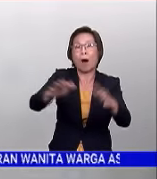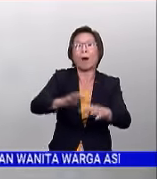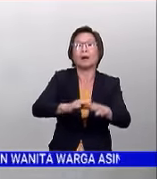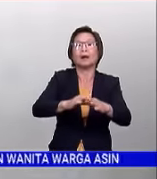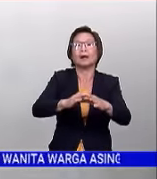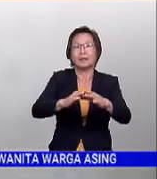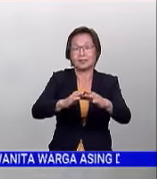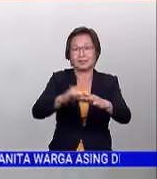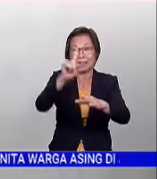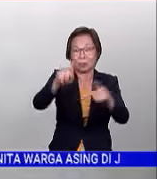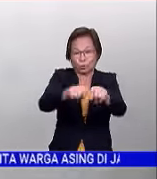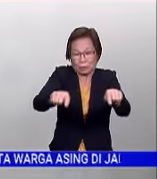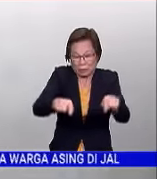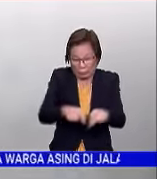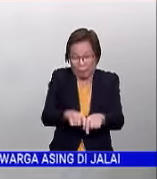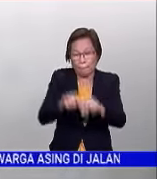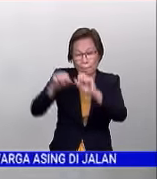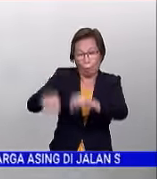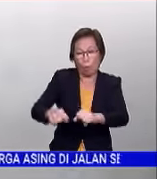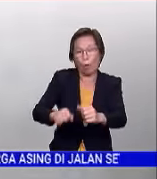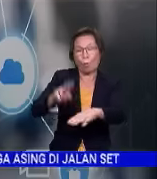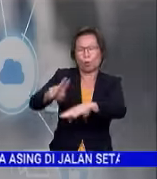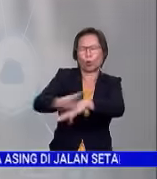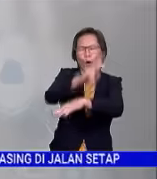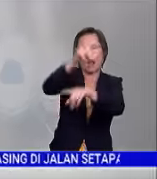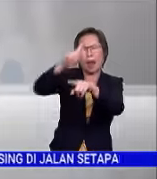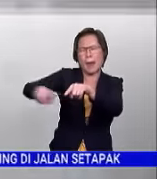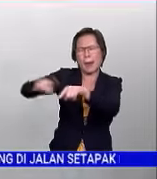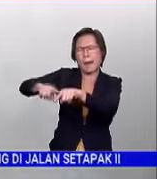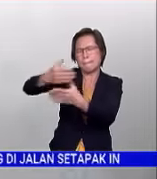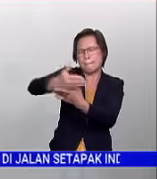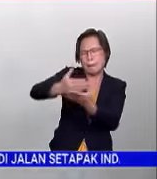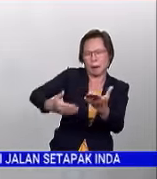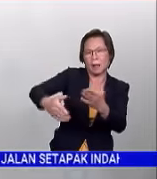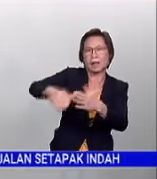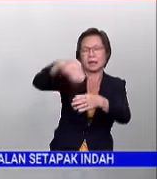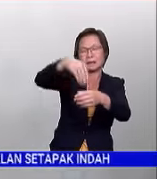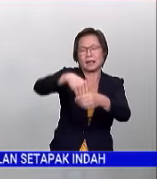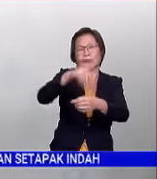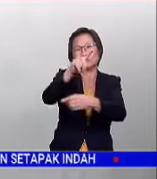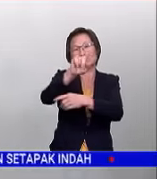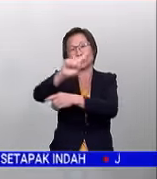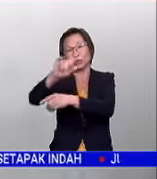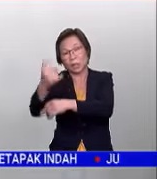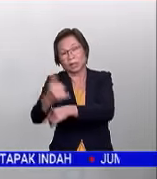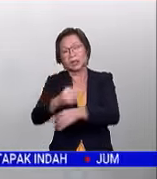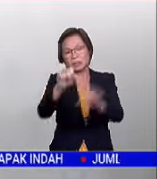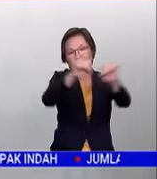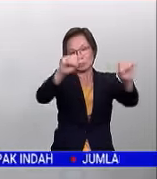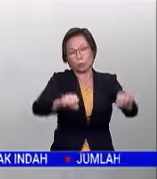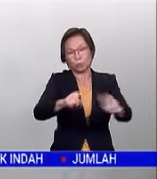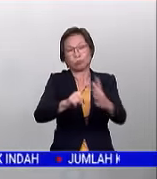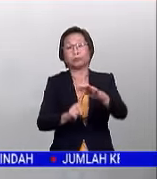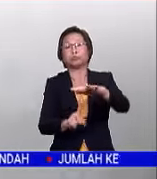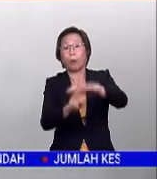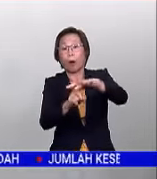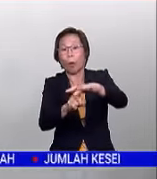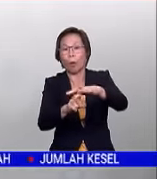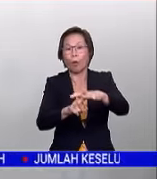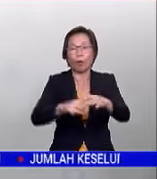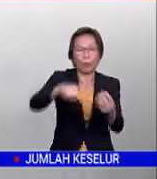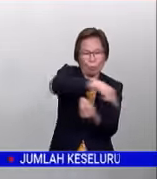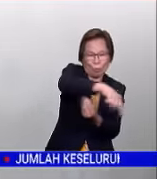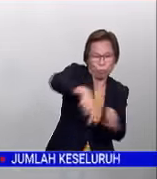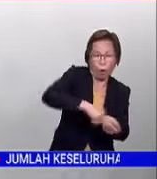sistem. Ia membolehkan ia diakses pelbagai bahagian dalam satu syarikat. Sistem itu mewujudkan persekitaran operasi